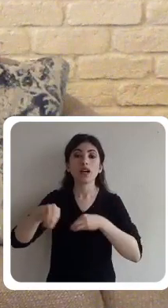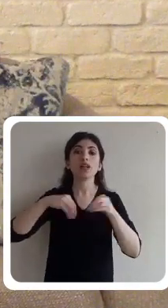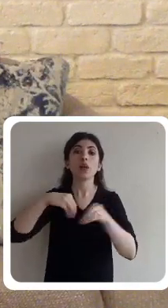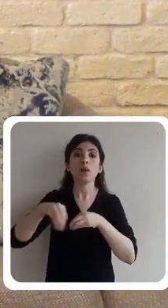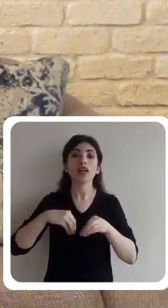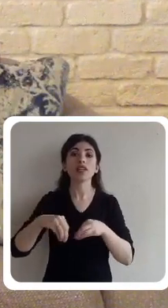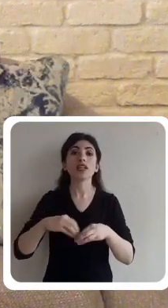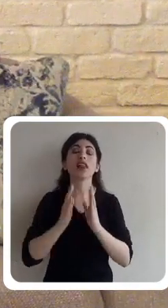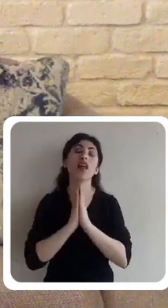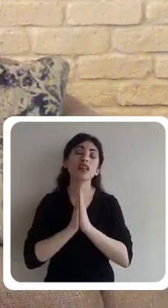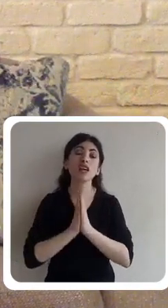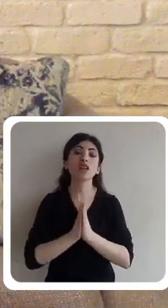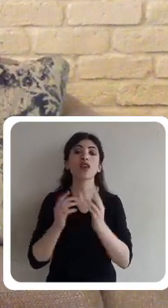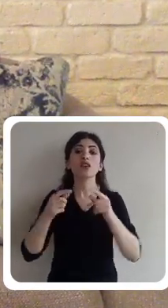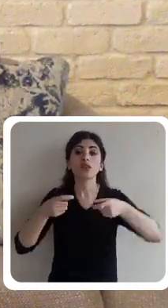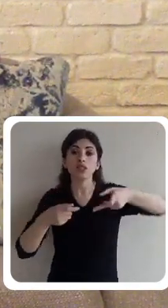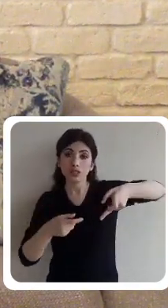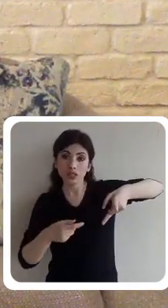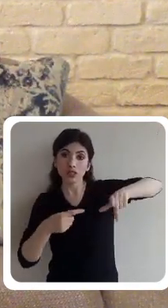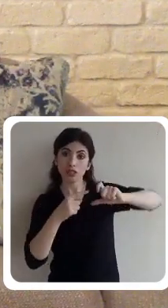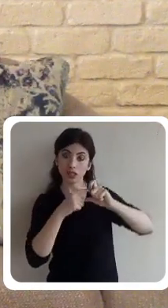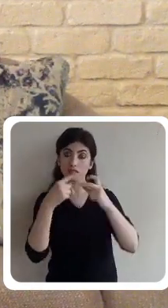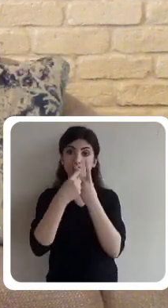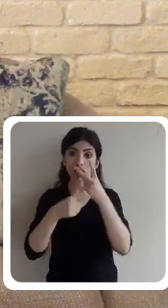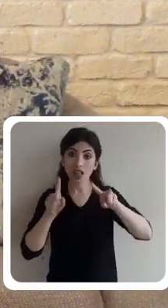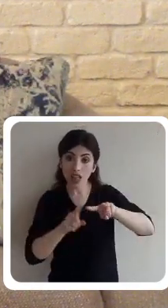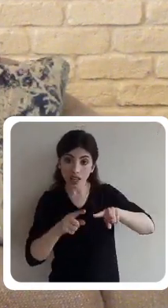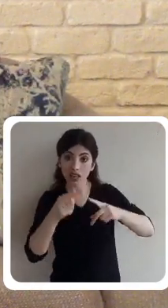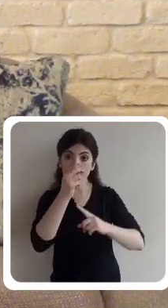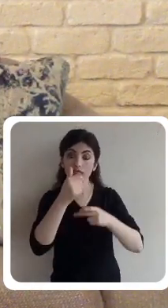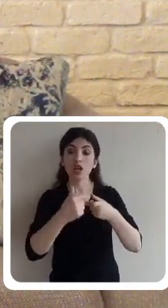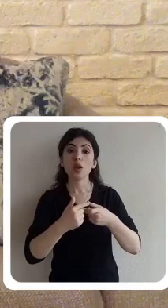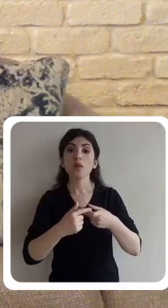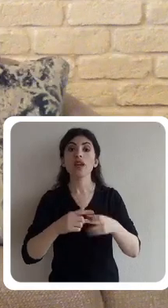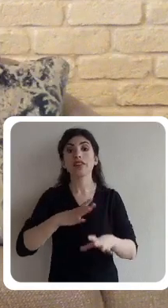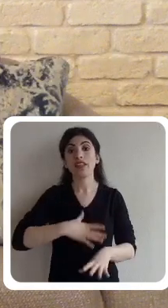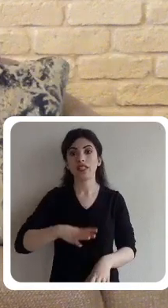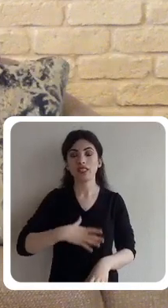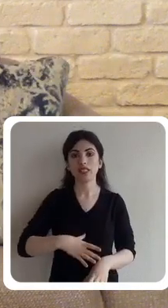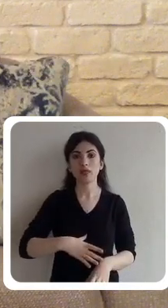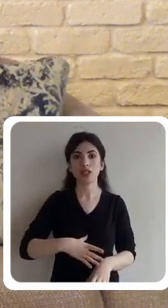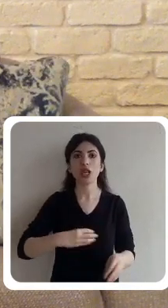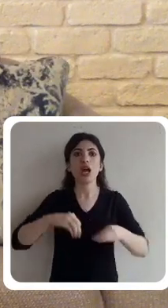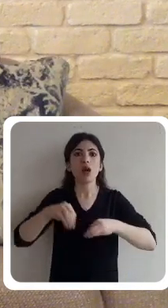Bakkala yalvarmış, ne olur bana biraz peynir ver. Bakkal pirebeye bakmış.